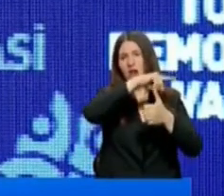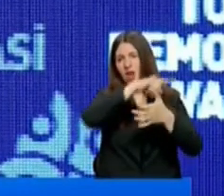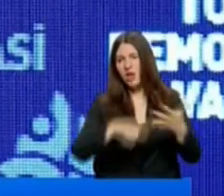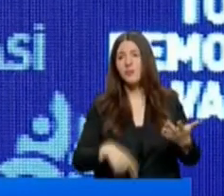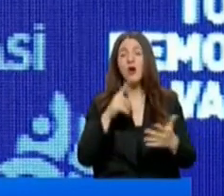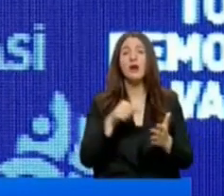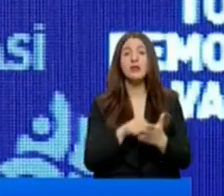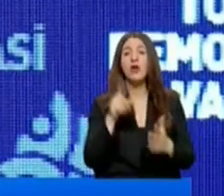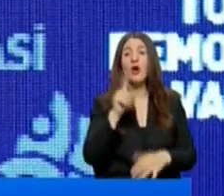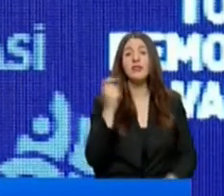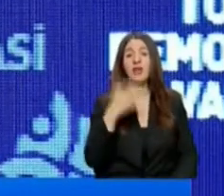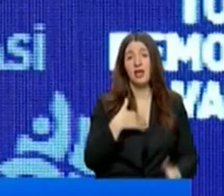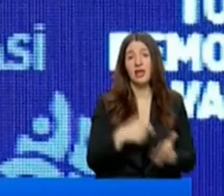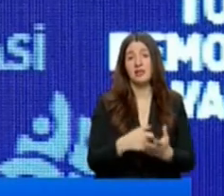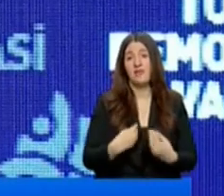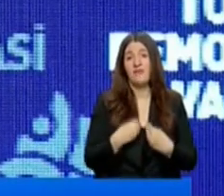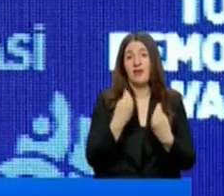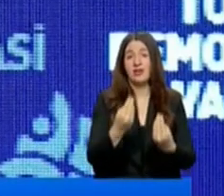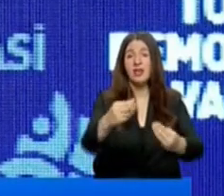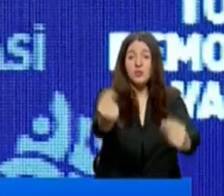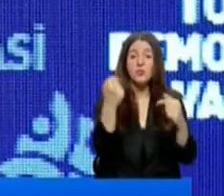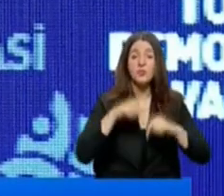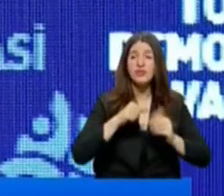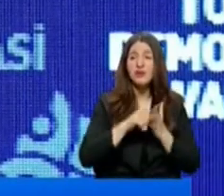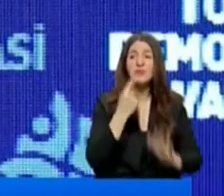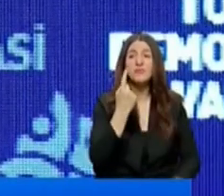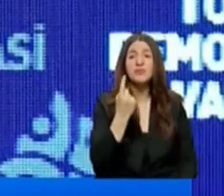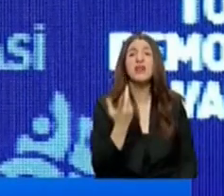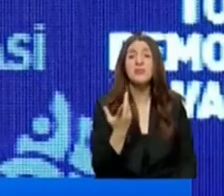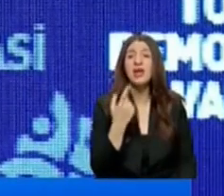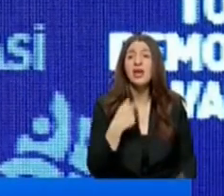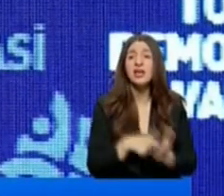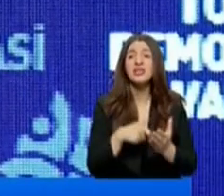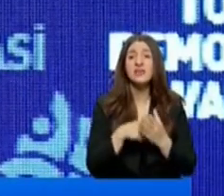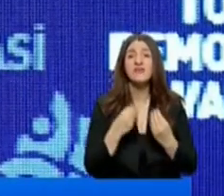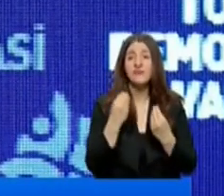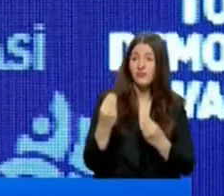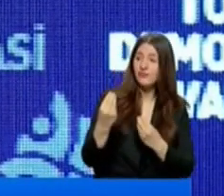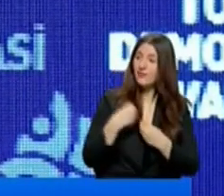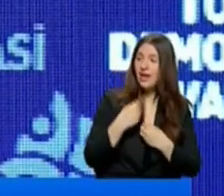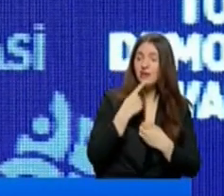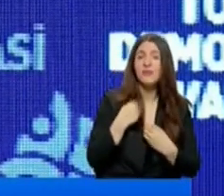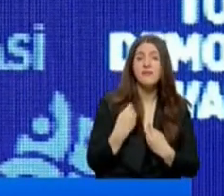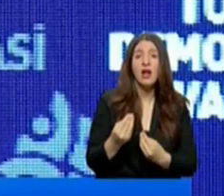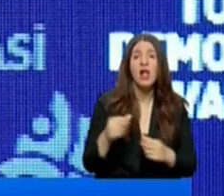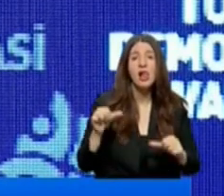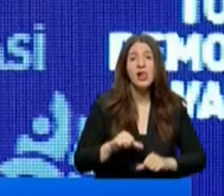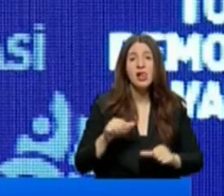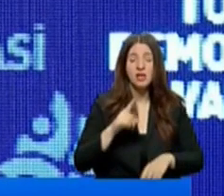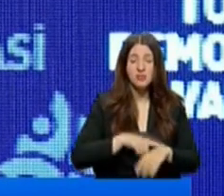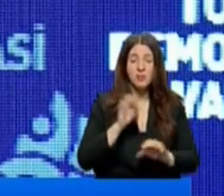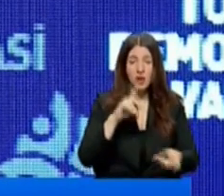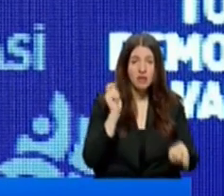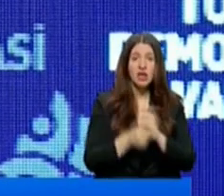Tabii o tarihte 10 tane isim verirken, bu tarihte bir tane daha hiç olmazsa bir isim ver diyenlere veremiyorum. Devir